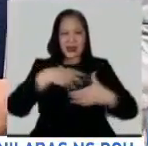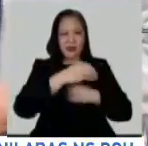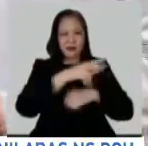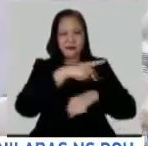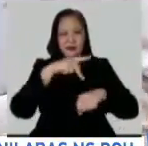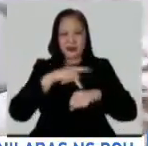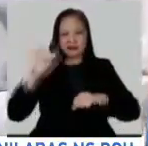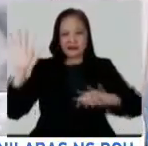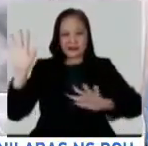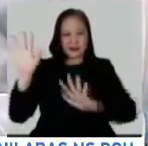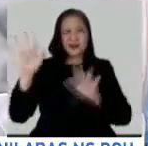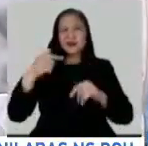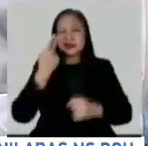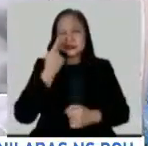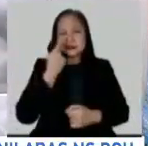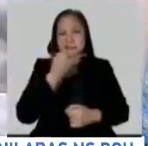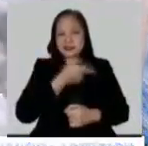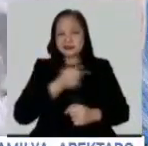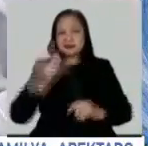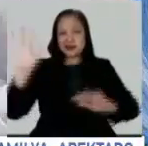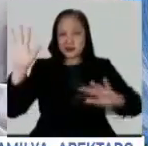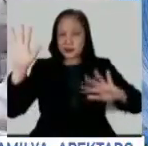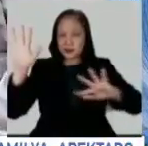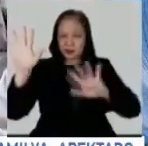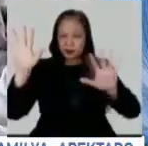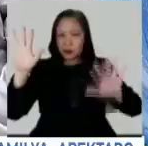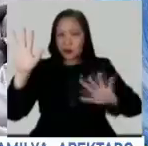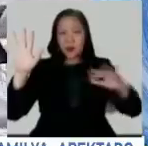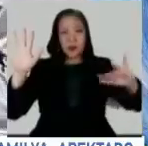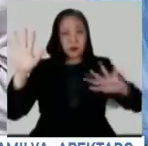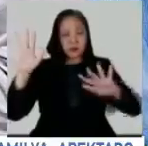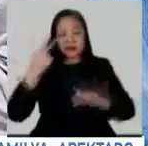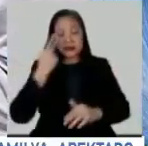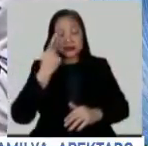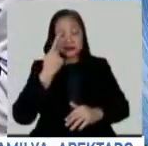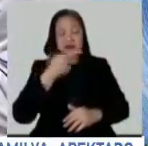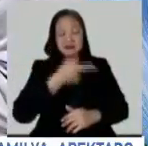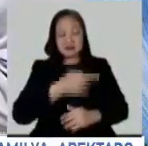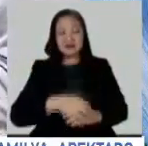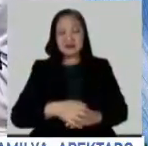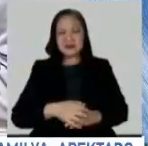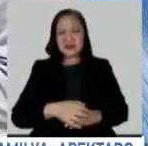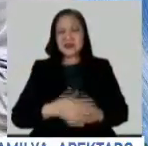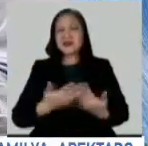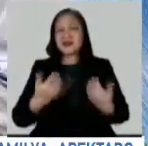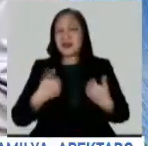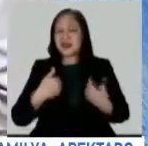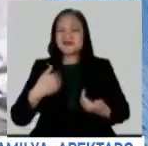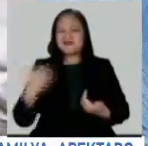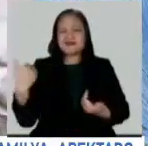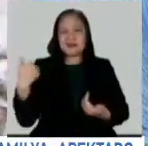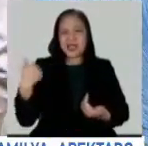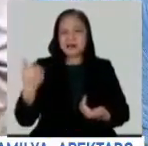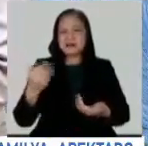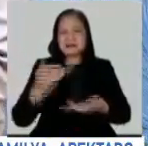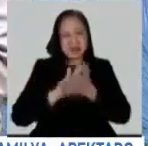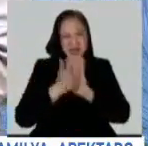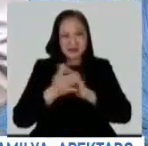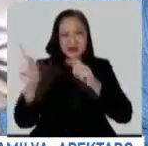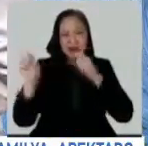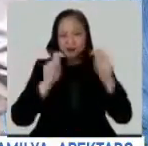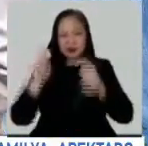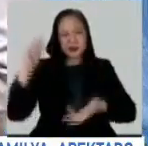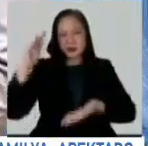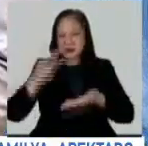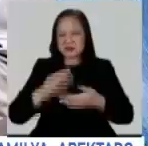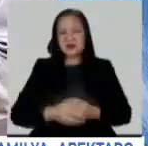titingnan natin itong wind forecast map, eh mababa yung chance na maging isang bagyo yan o kaya naman ay pumasok sa